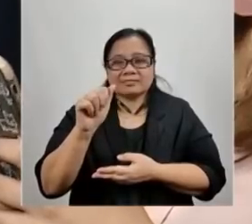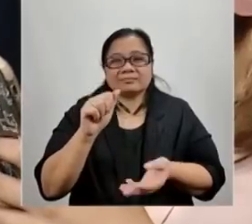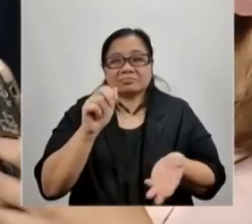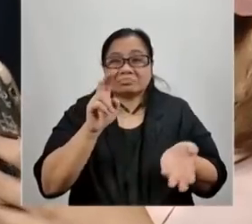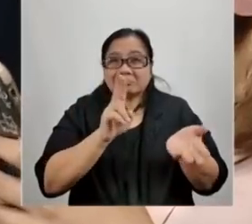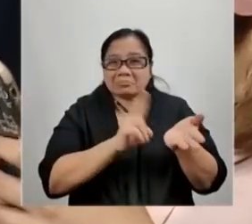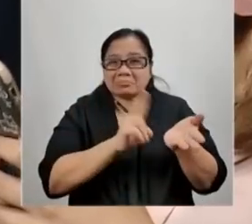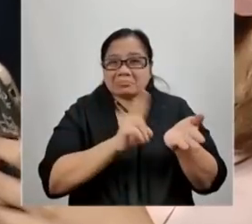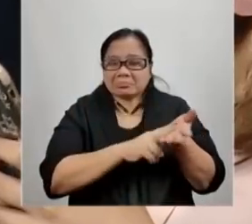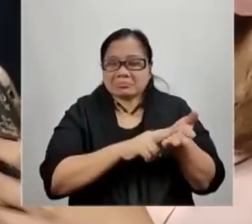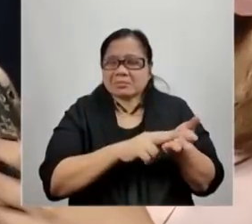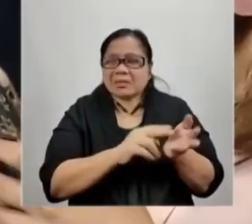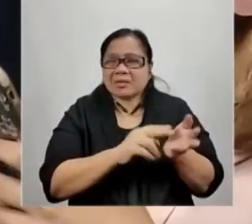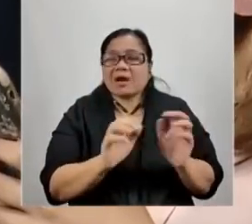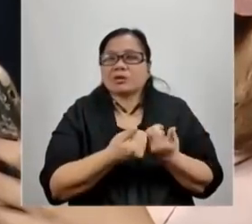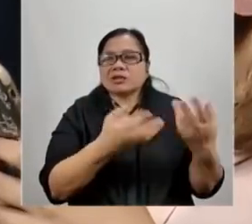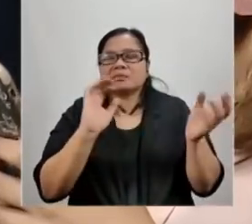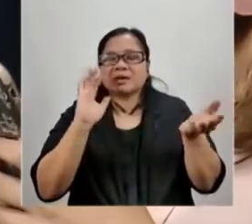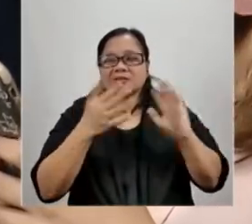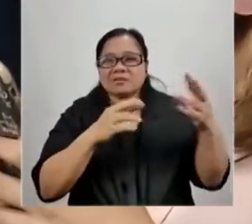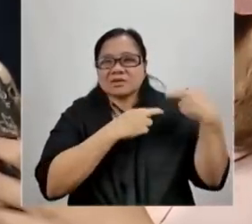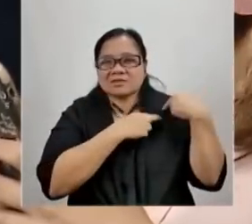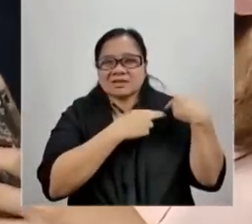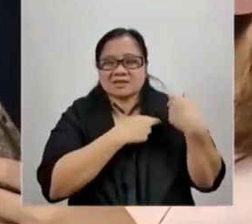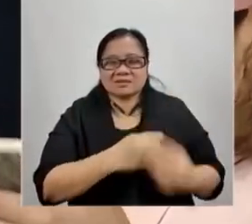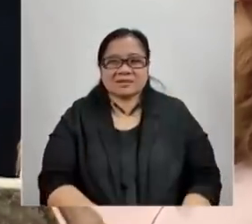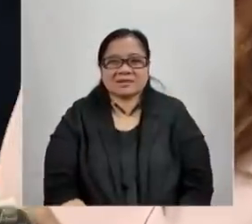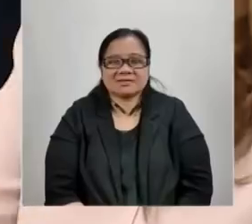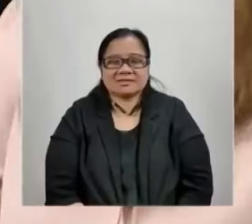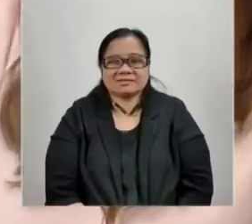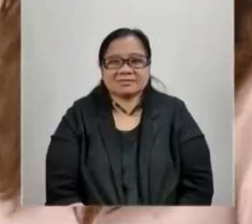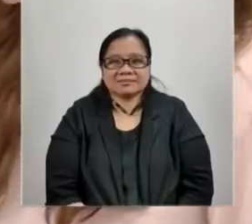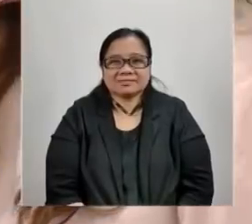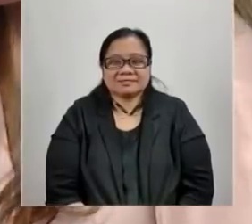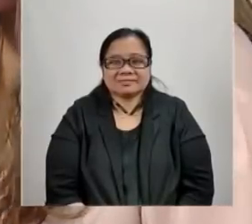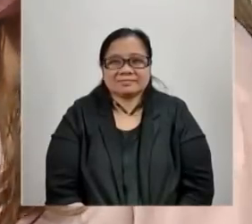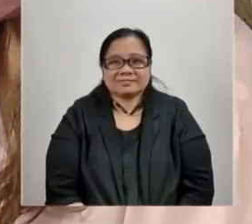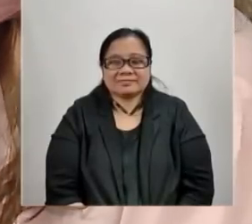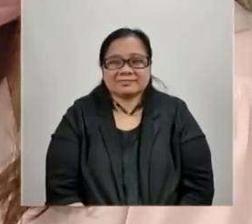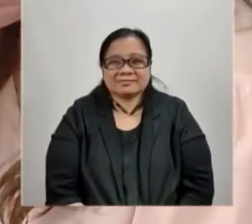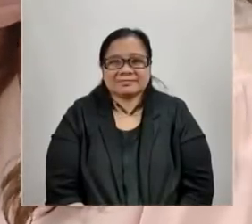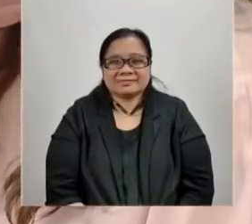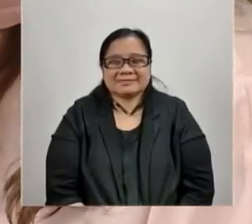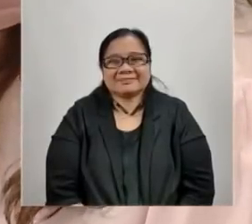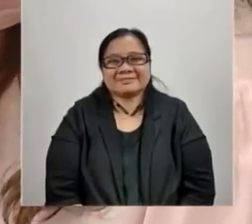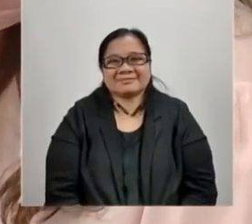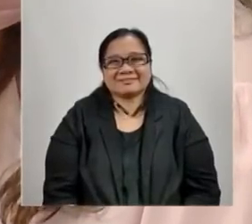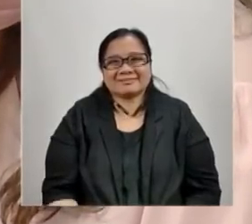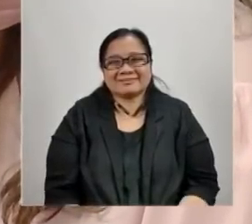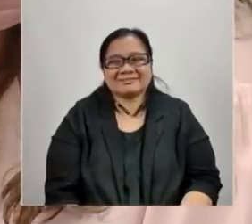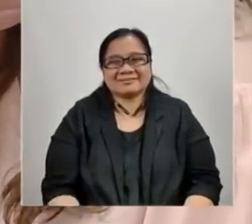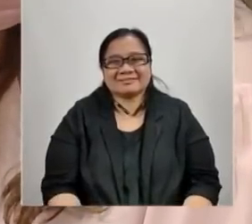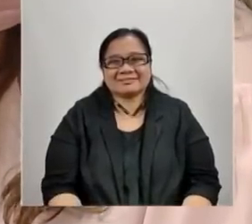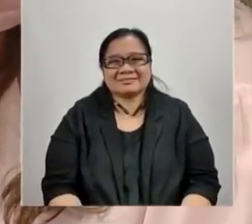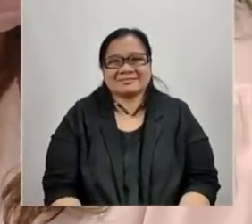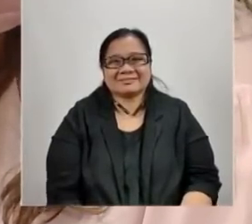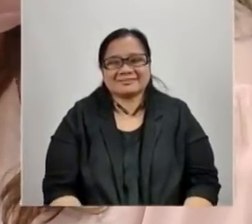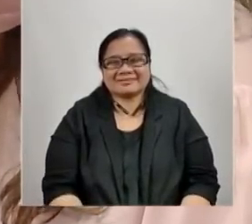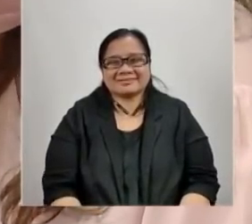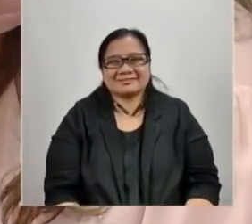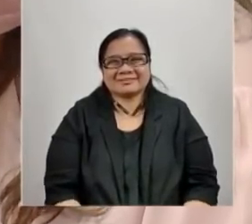yun? At kung di pala approve at nagpirma sila, parang we can say na bypass po ba ang